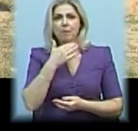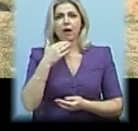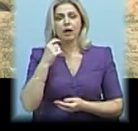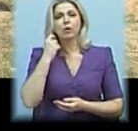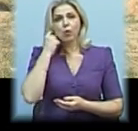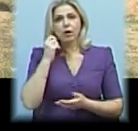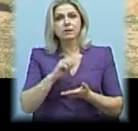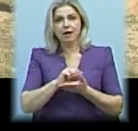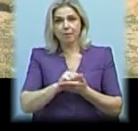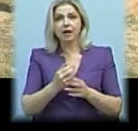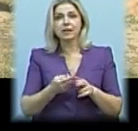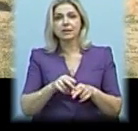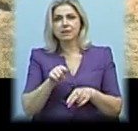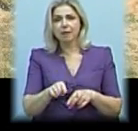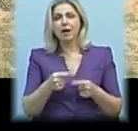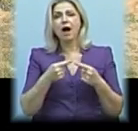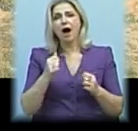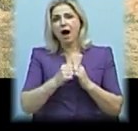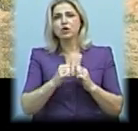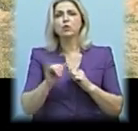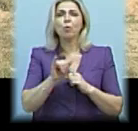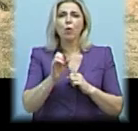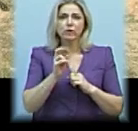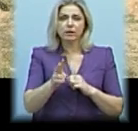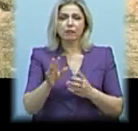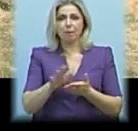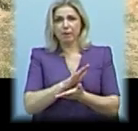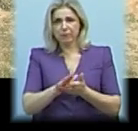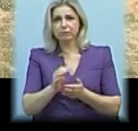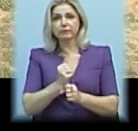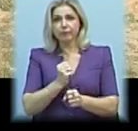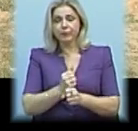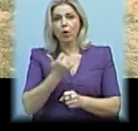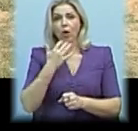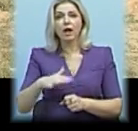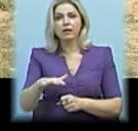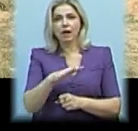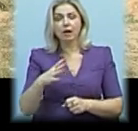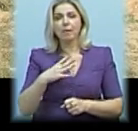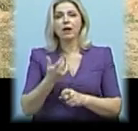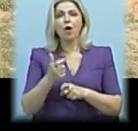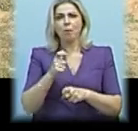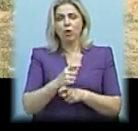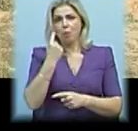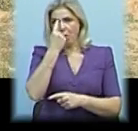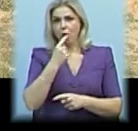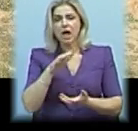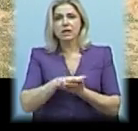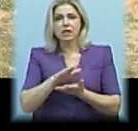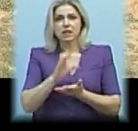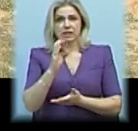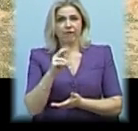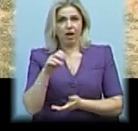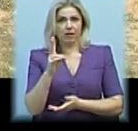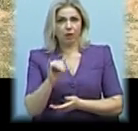років займаємось цим, всілякі суботники влаштовуємо, прибираємо. Коли ця територія більше була схожа ще на свалку,